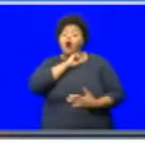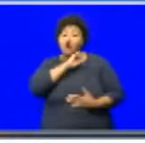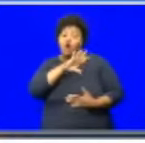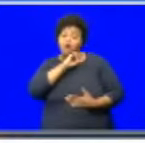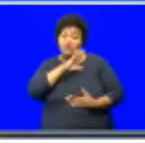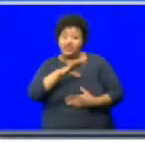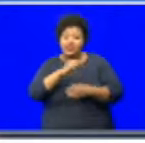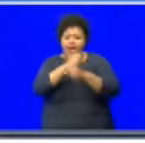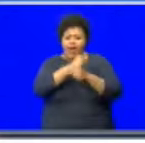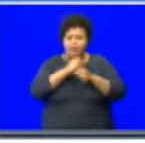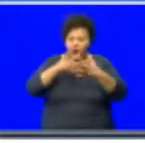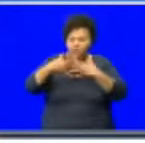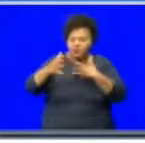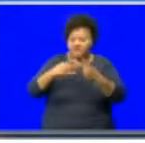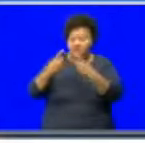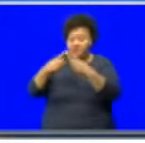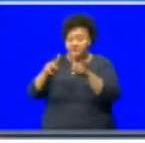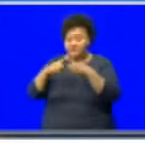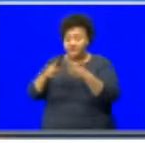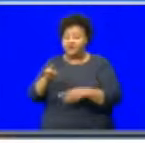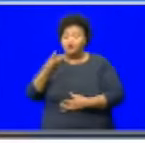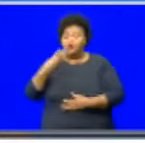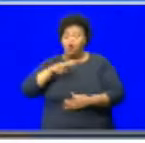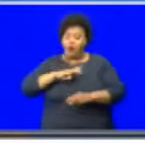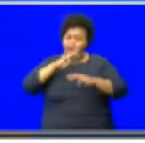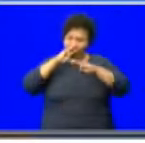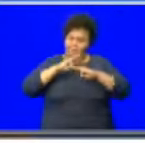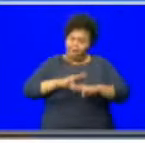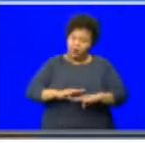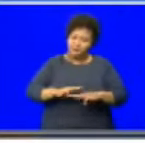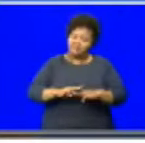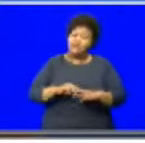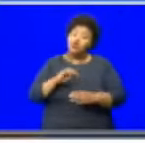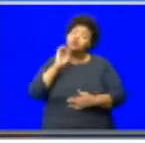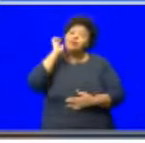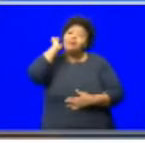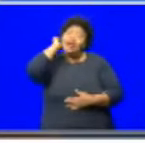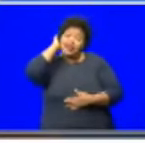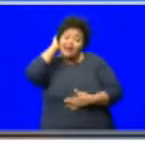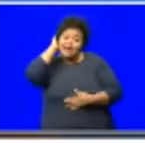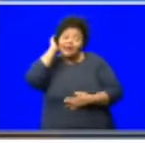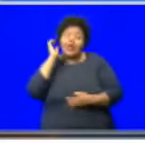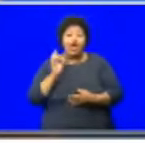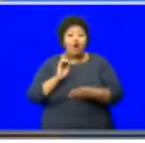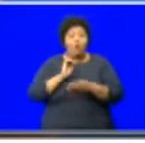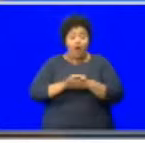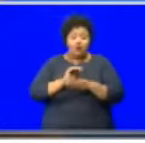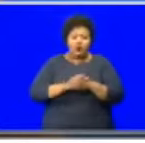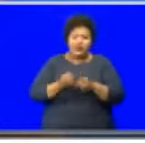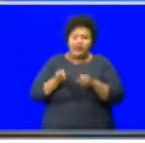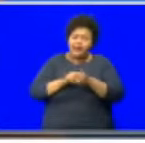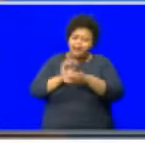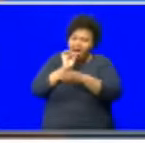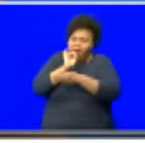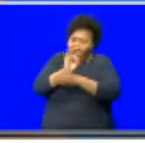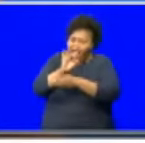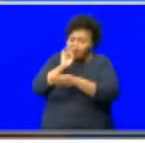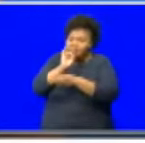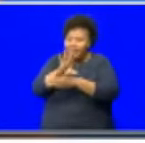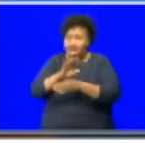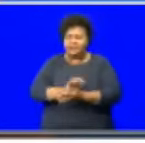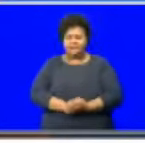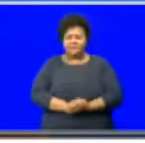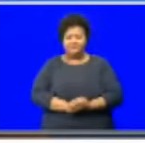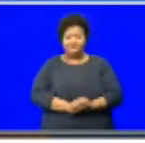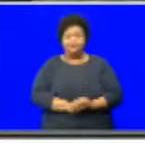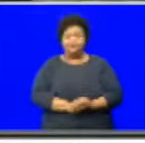ukuthi sitawuhlala phansi simlalele simkhuthate sizame ukumkhomba umnyango ukuthi ingqondo yakhe